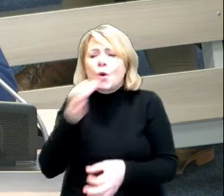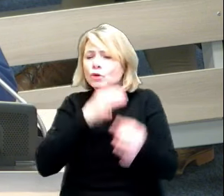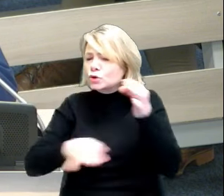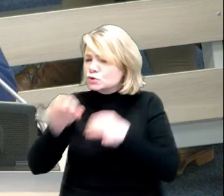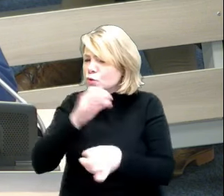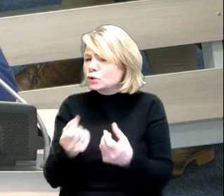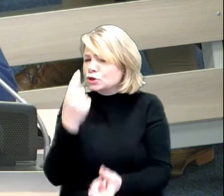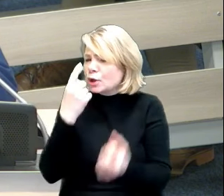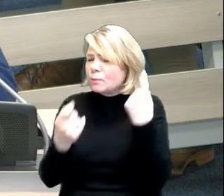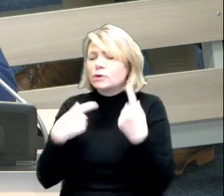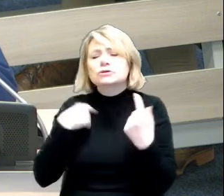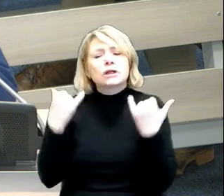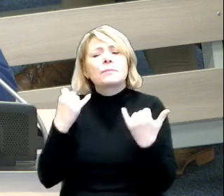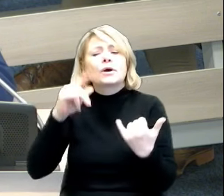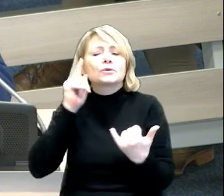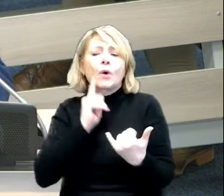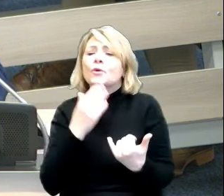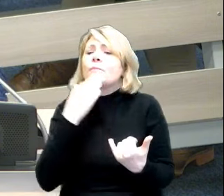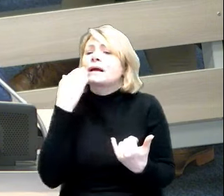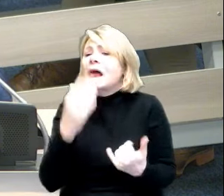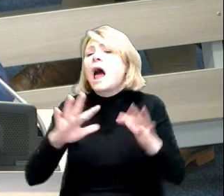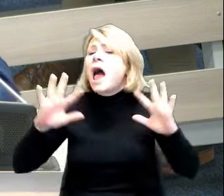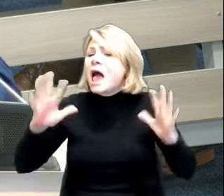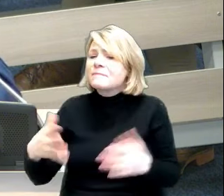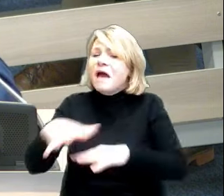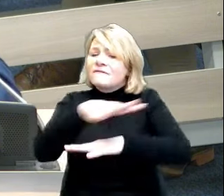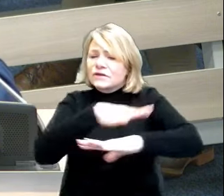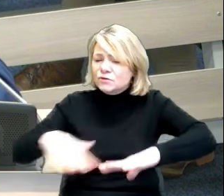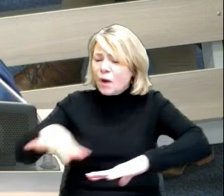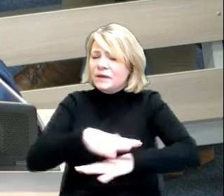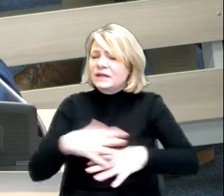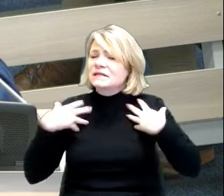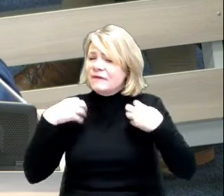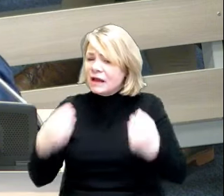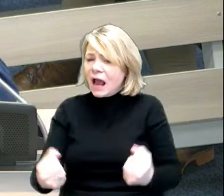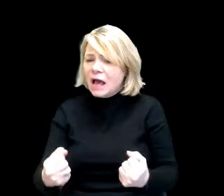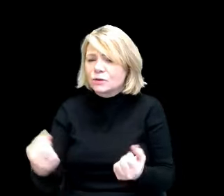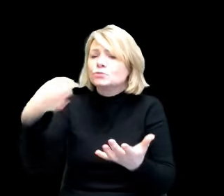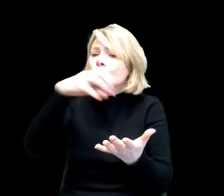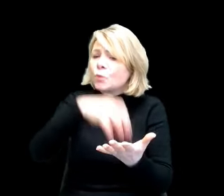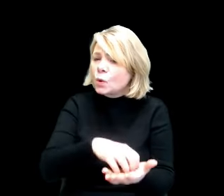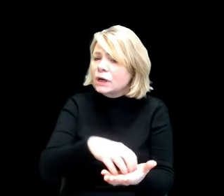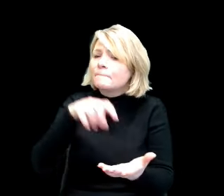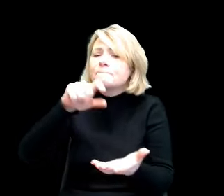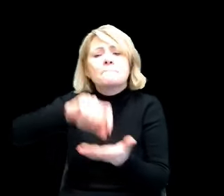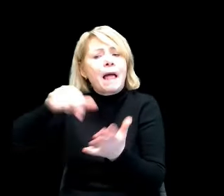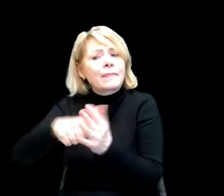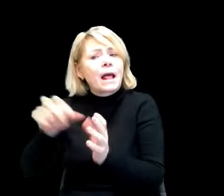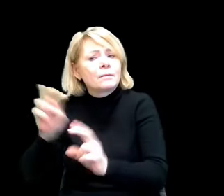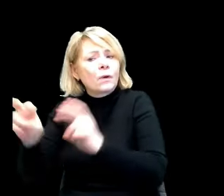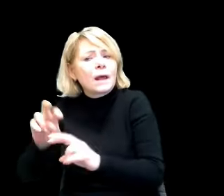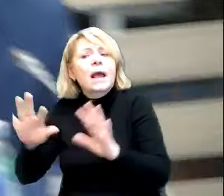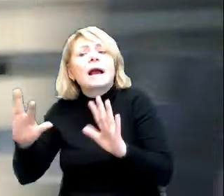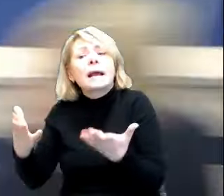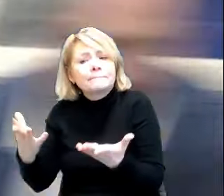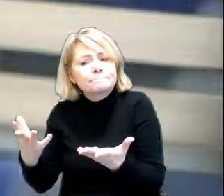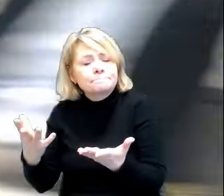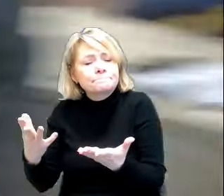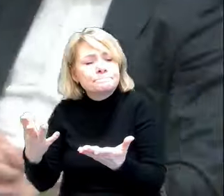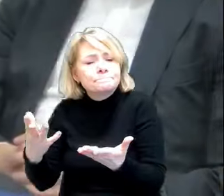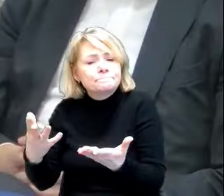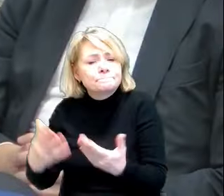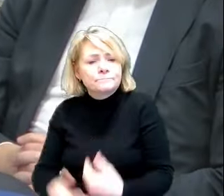visuomenės sveikatos biuru ir kaip vyksta komunikacija su šios įstaigos darbuotojais dėkui už